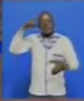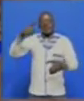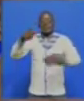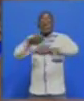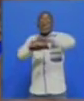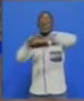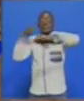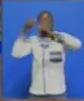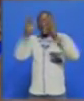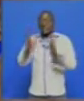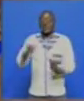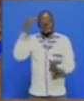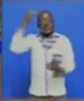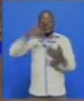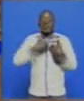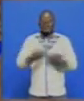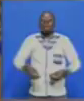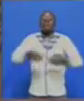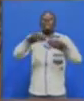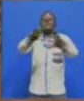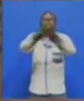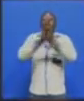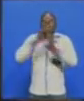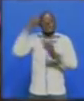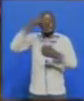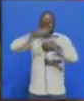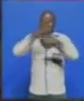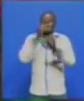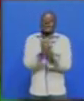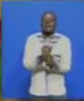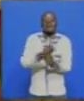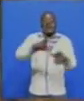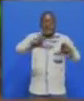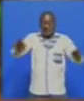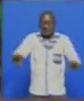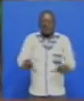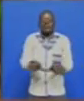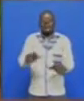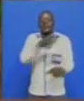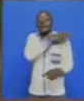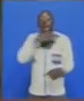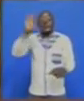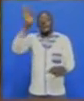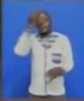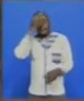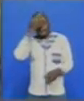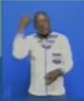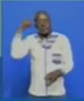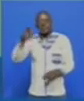du Sud-Ouest ont émis le vœu de voir créer des espaces aménagés et une fédération du tir à l'arc au